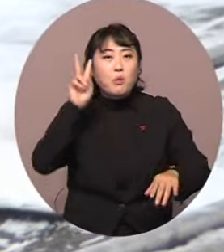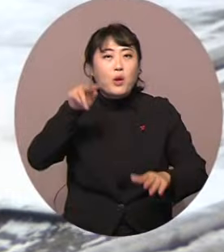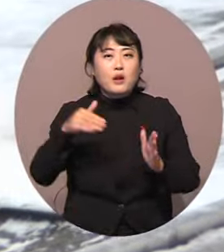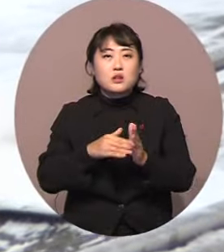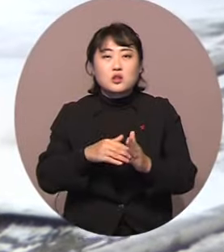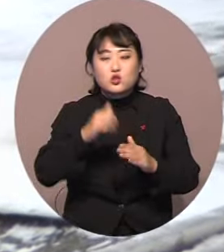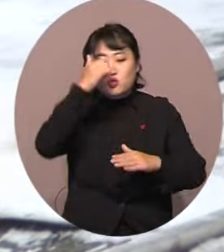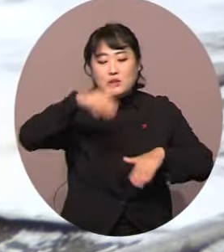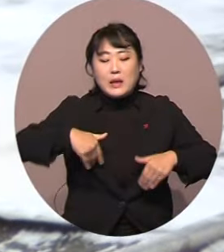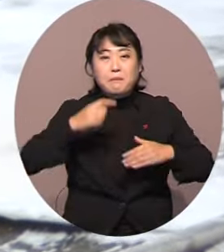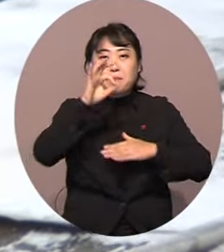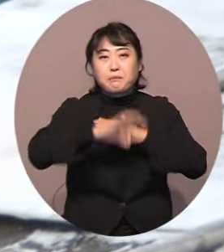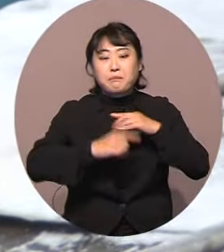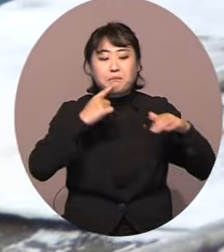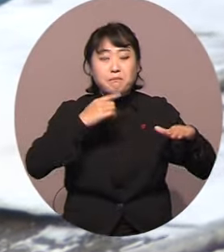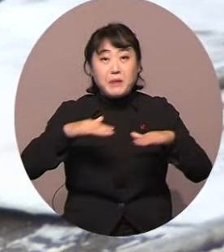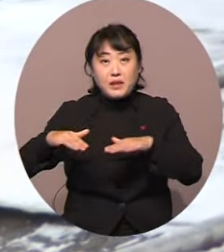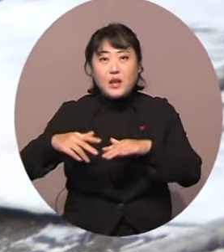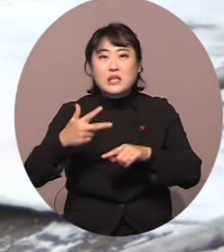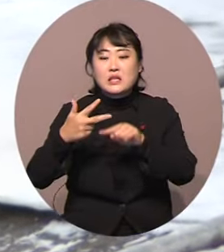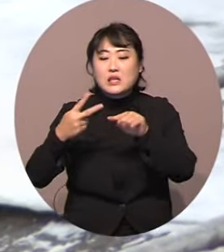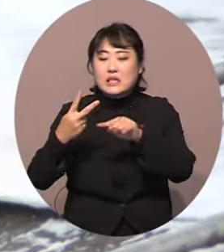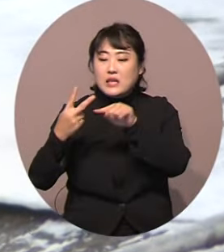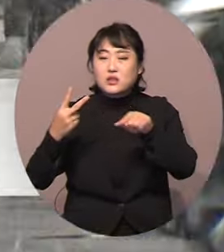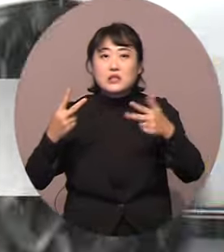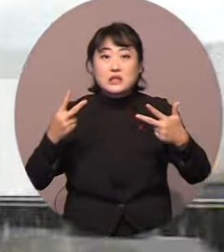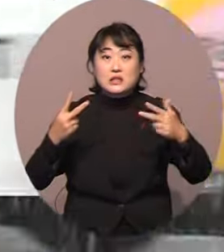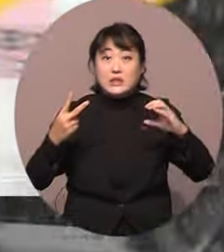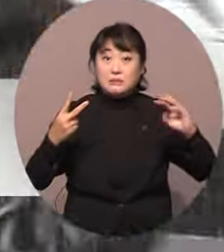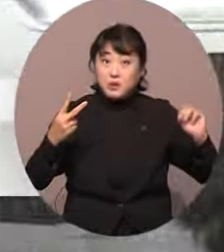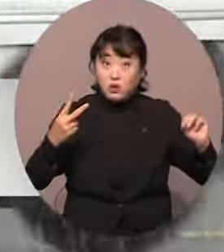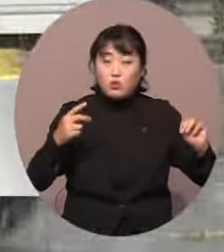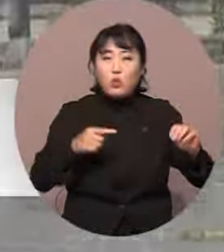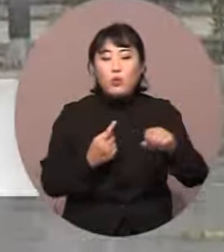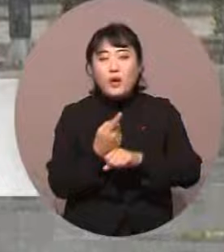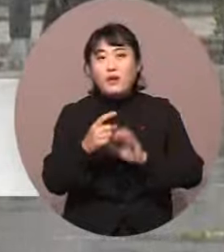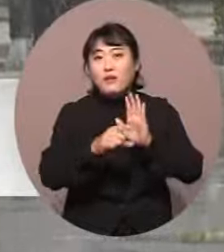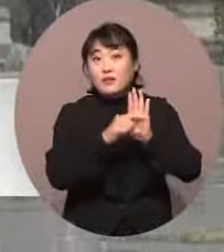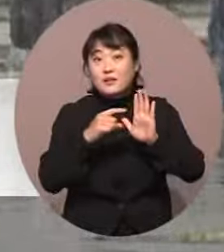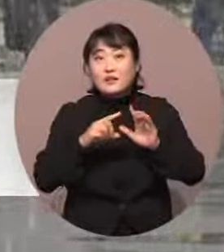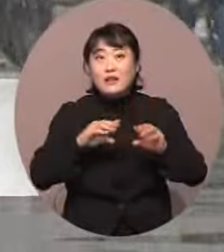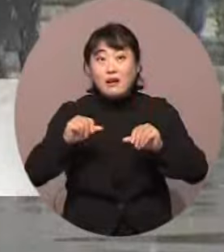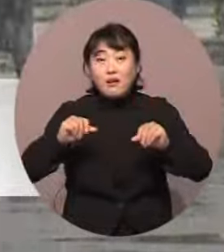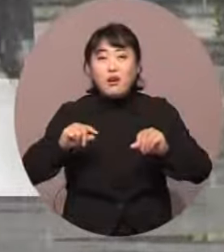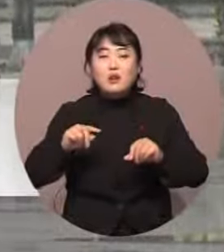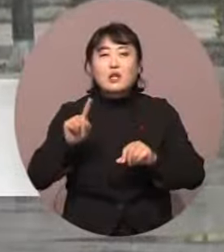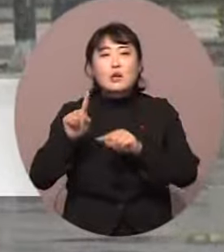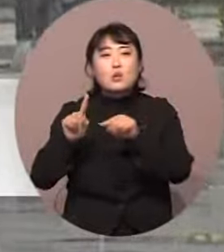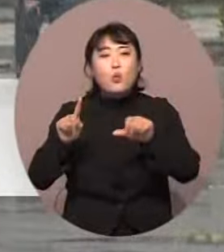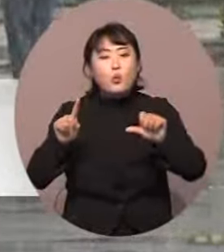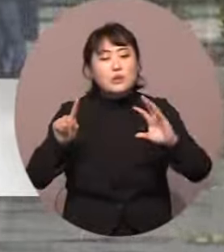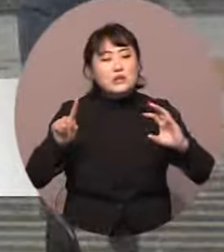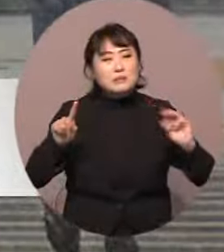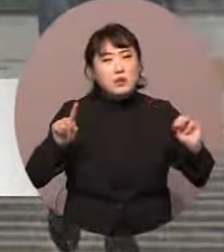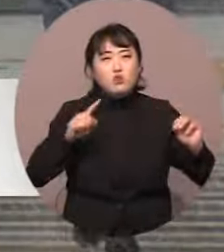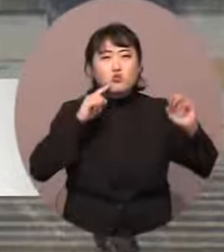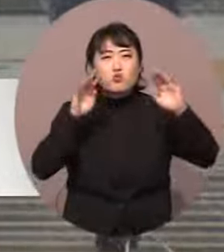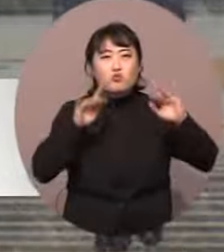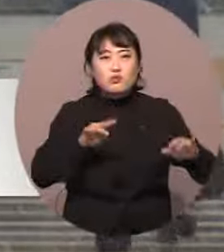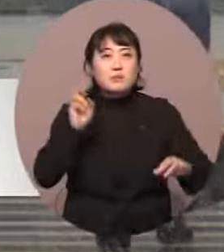충남 서해안 지역에 2에서 7cm 그 밖에 내륙 지역에는 1에서 5cm 쌓인 뒤